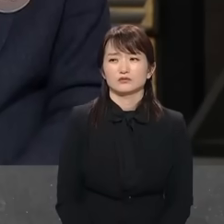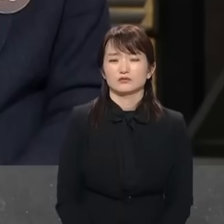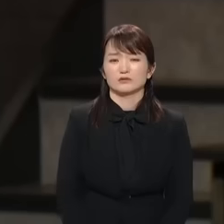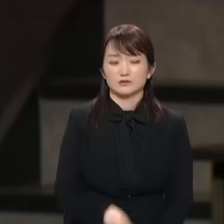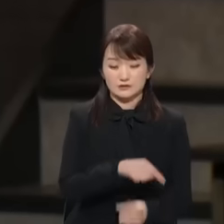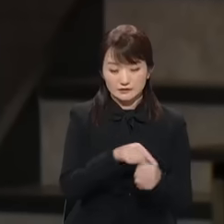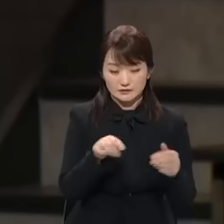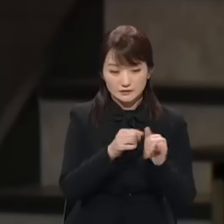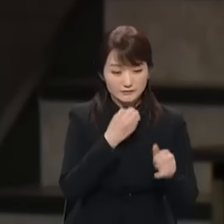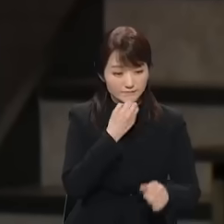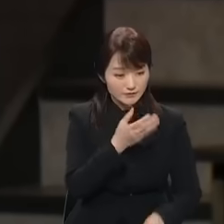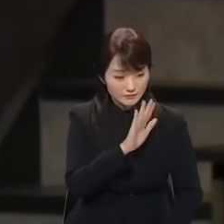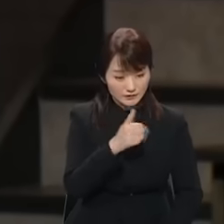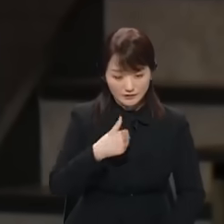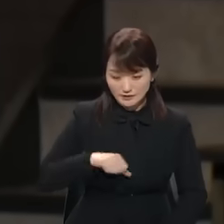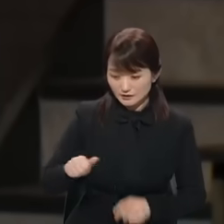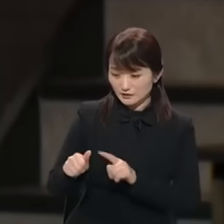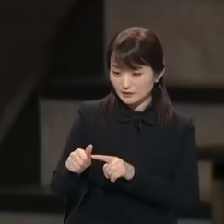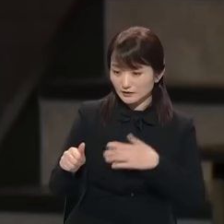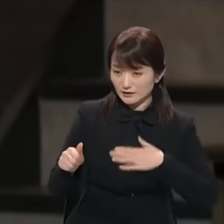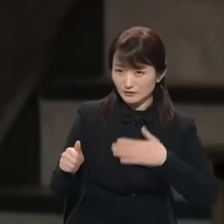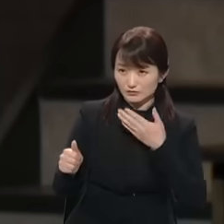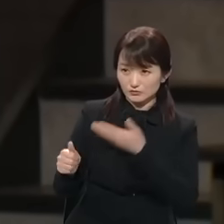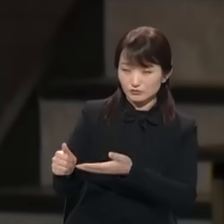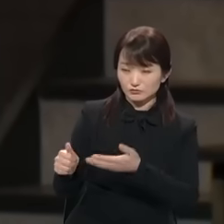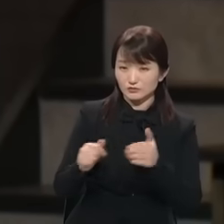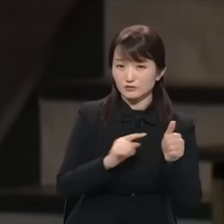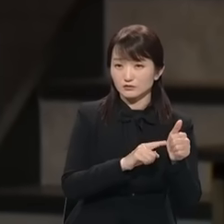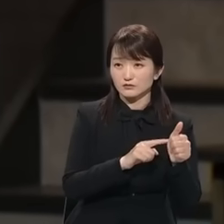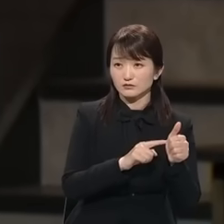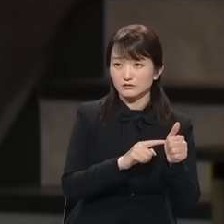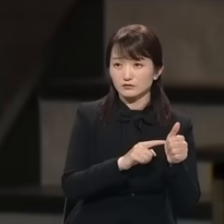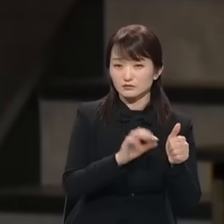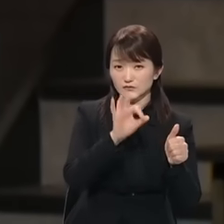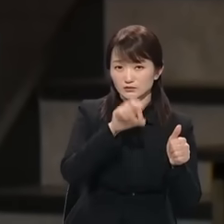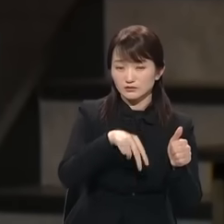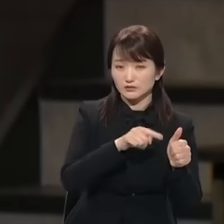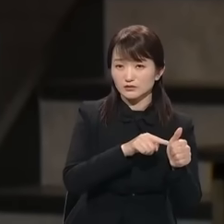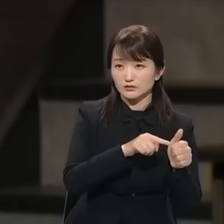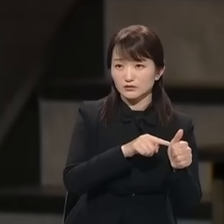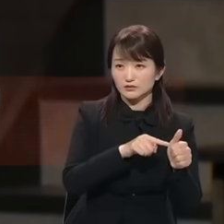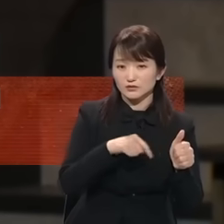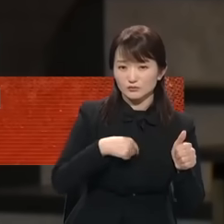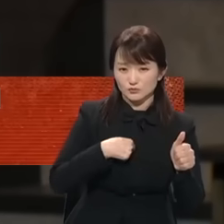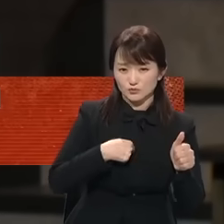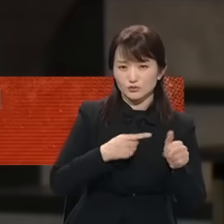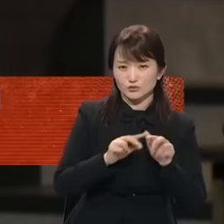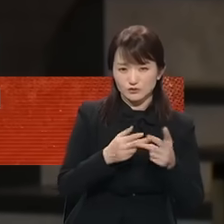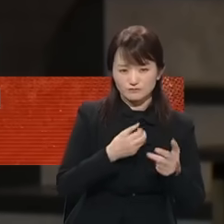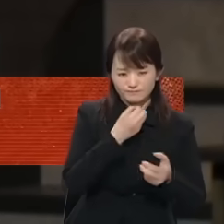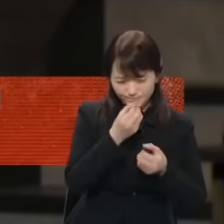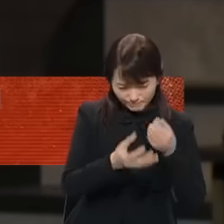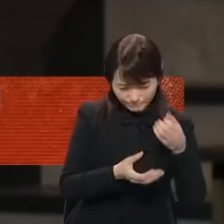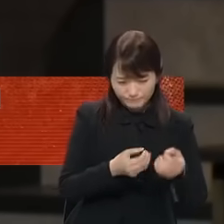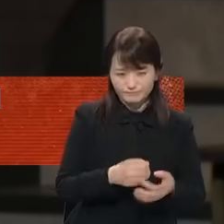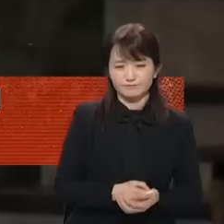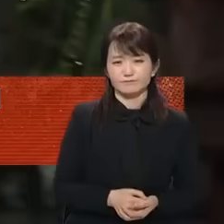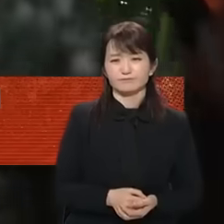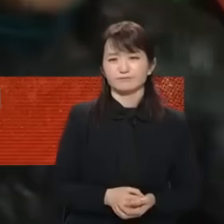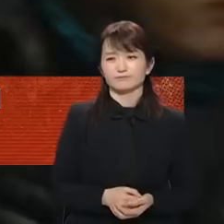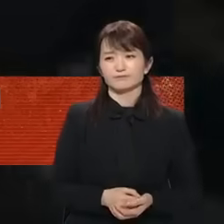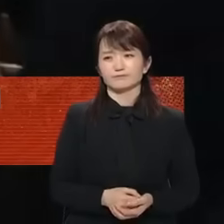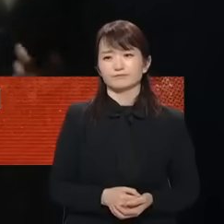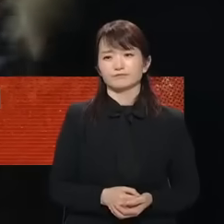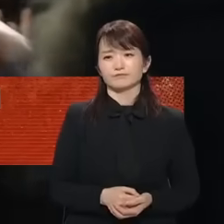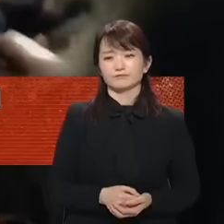하지 않으면 아들에게이 사실을 알리겠다고 얘기를 하니까 그 바로 이제 본인이 자백을 했어요 뭐 뭐 자기는 이제 그